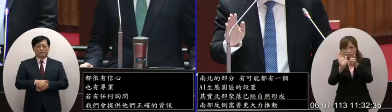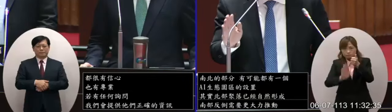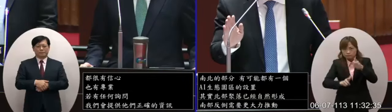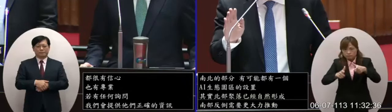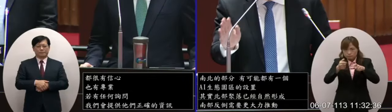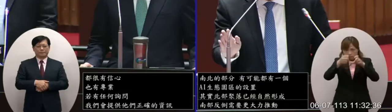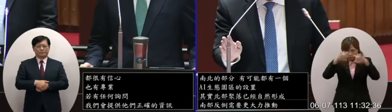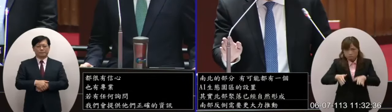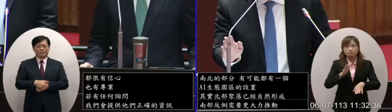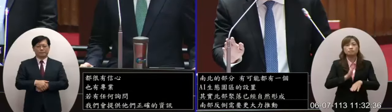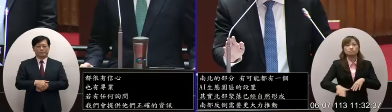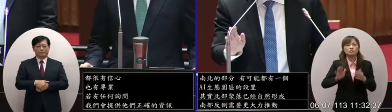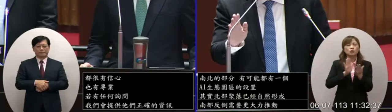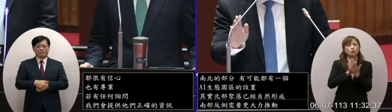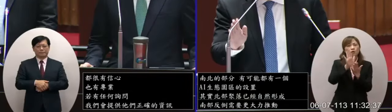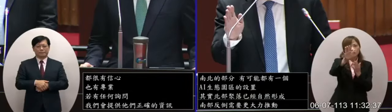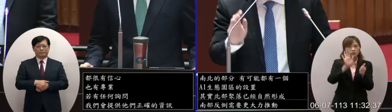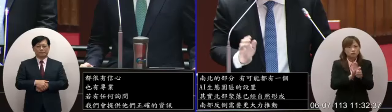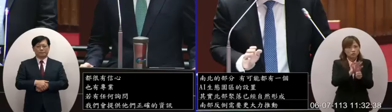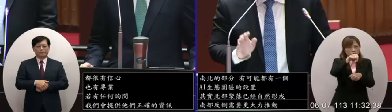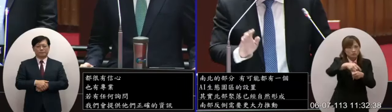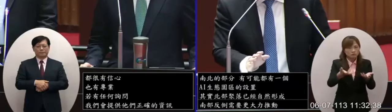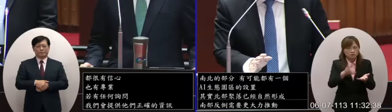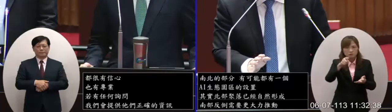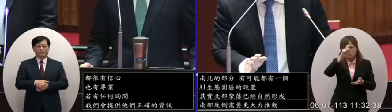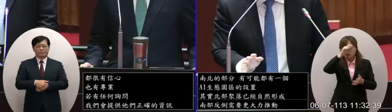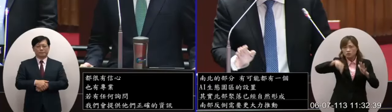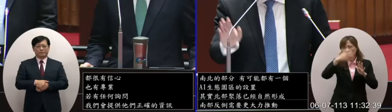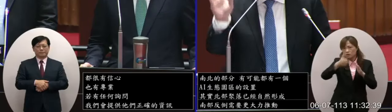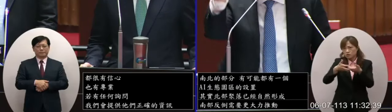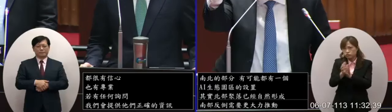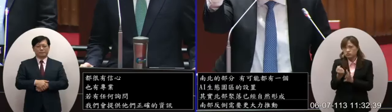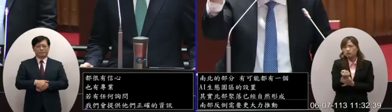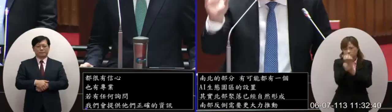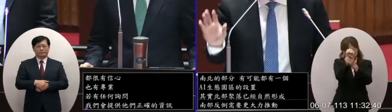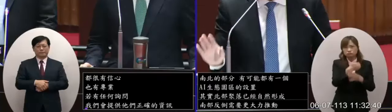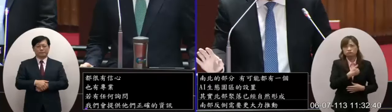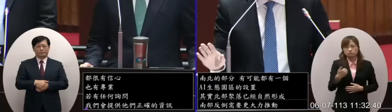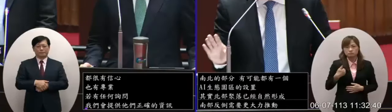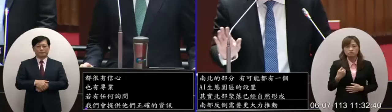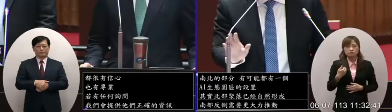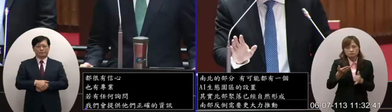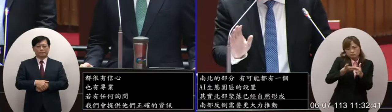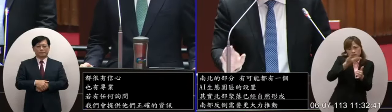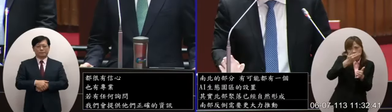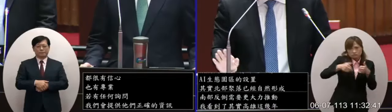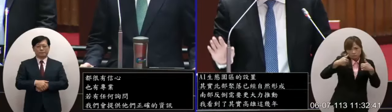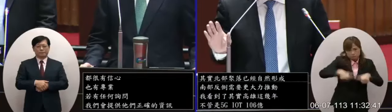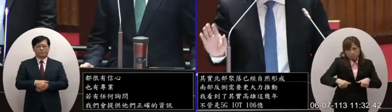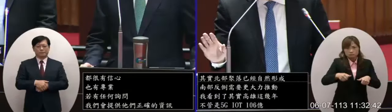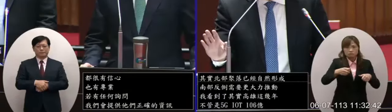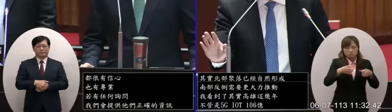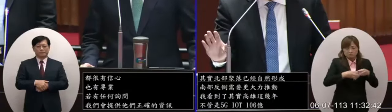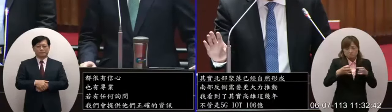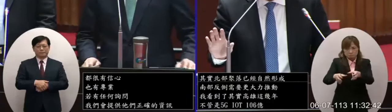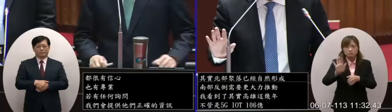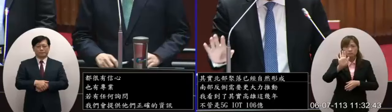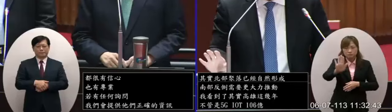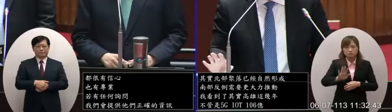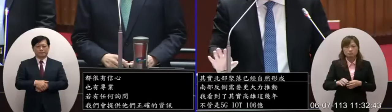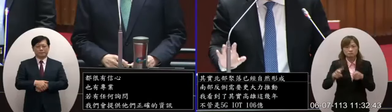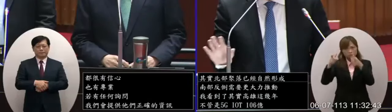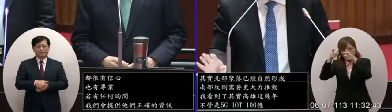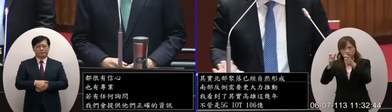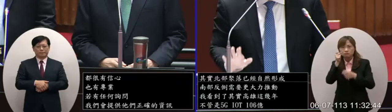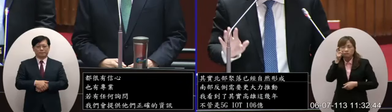也希望未来如果这样的推动的时候，院长跟部长能够大力支持了哈，让北部跟南部都有一个这样的聚落，让高雄、台南